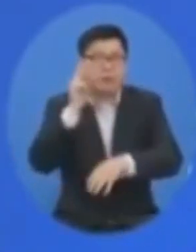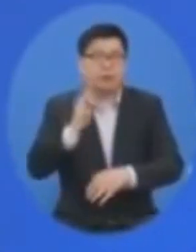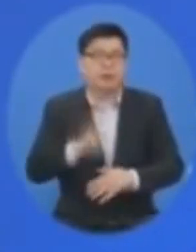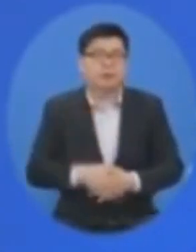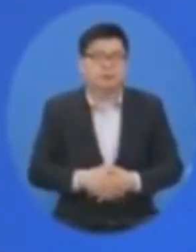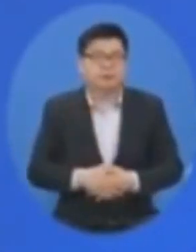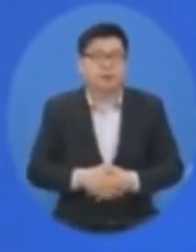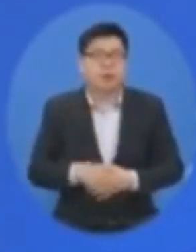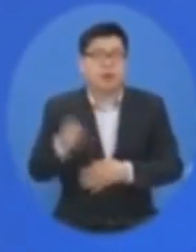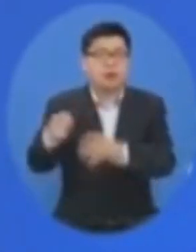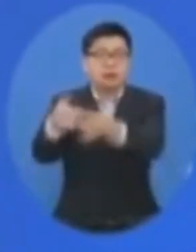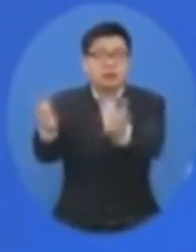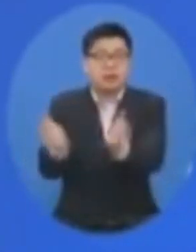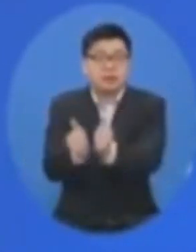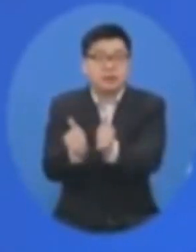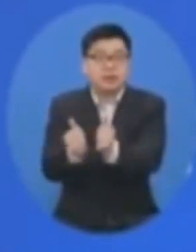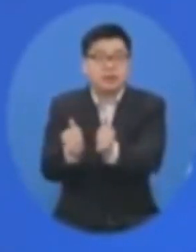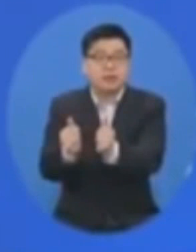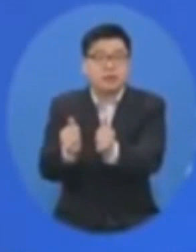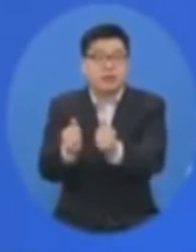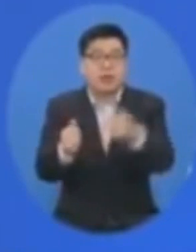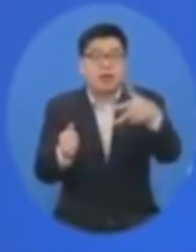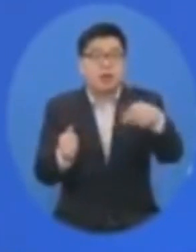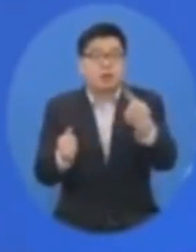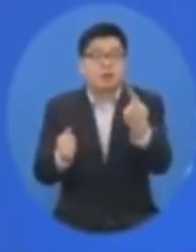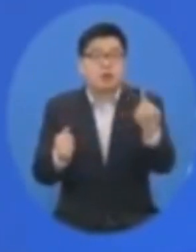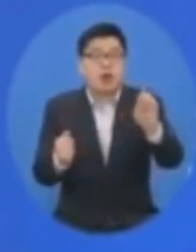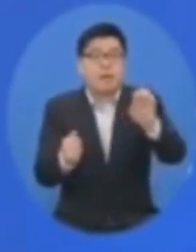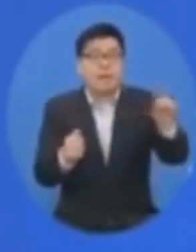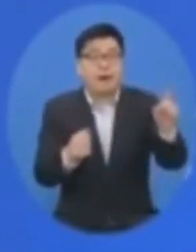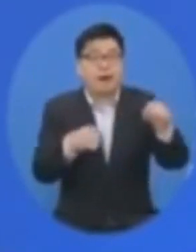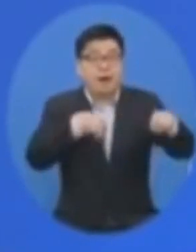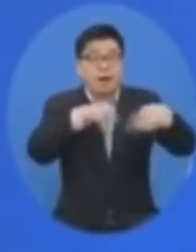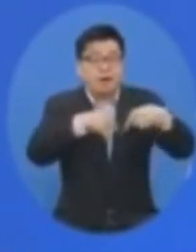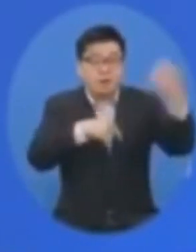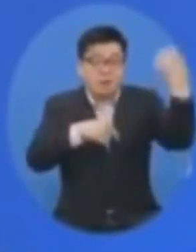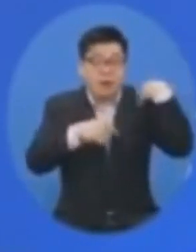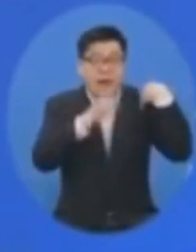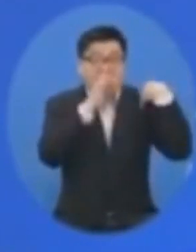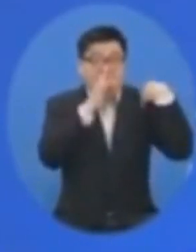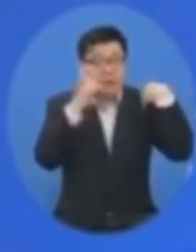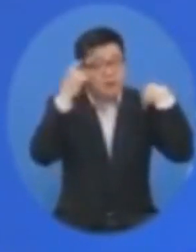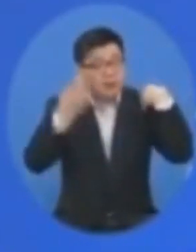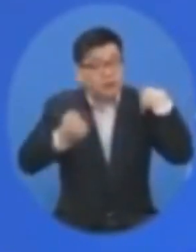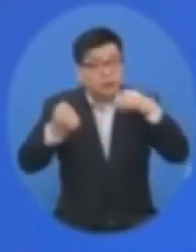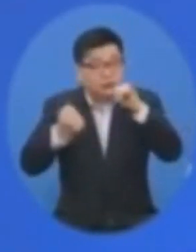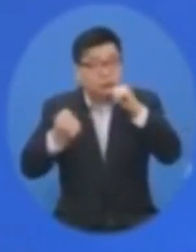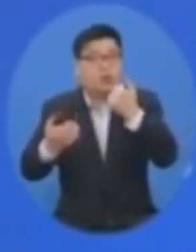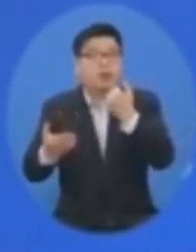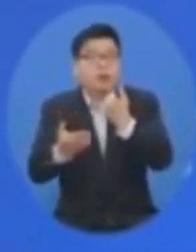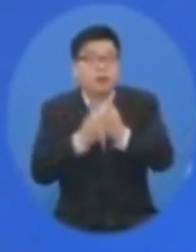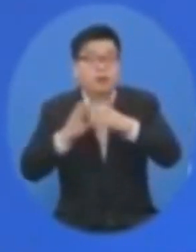것이죠. 그분들은 결국 이 나라 좌파 정권이 들어오지 않게 하려면 5월 9일날 어떻게 해야 될지